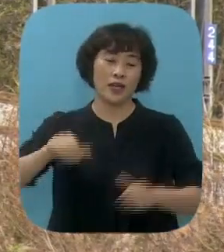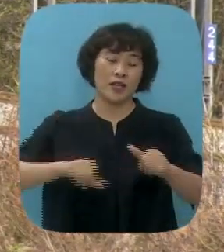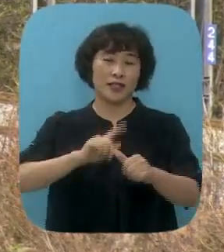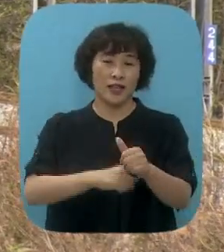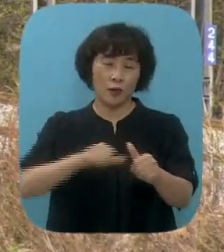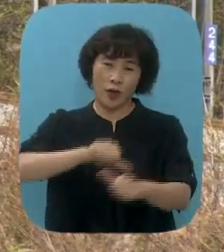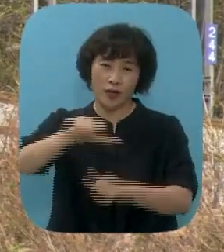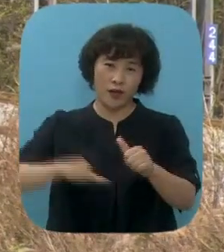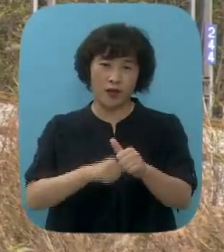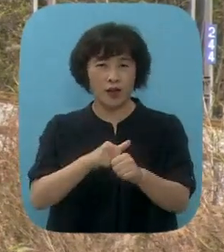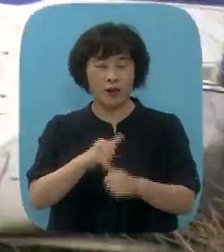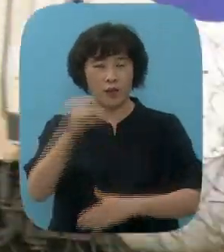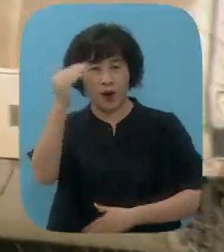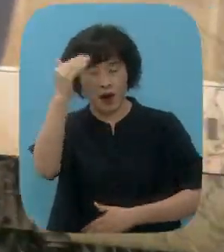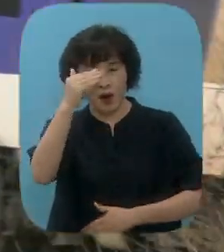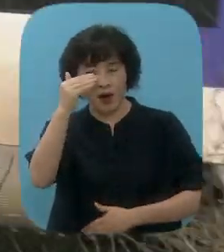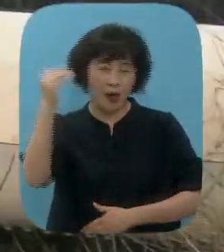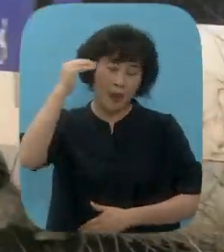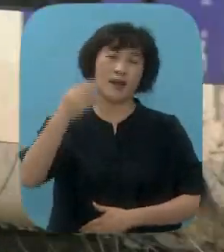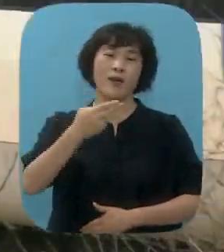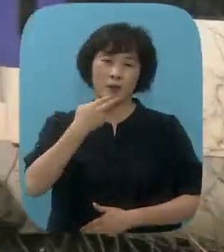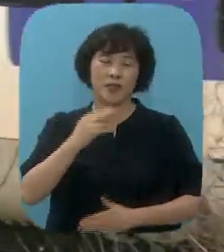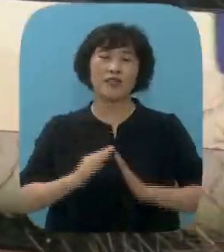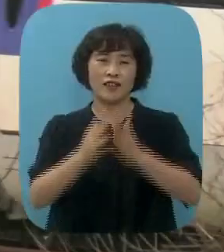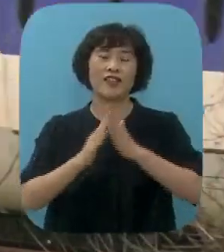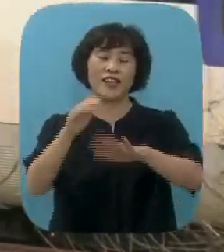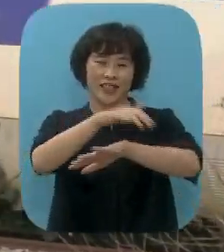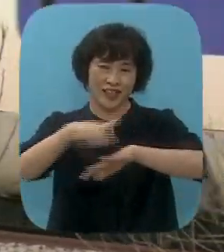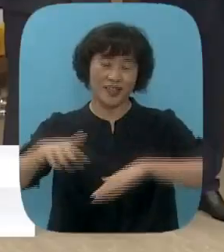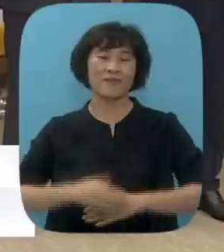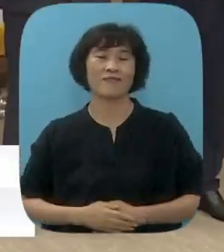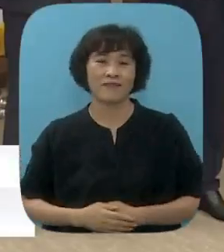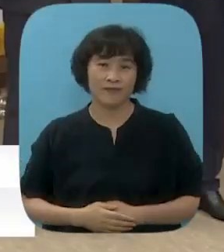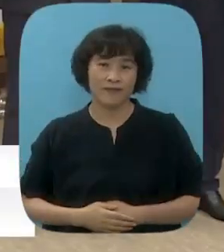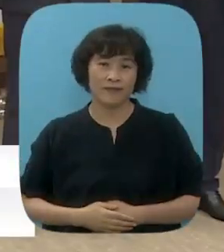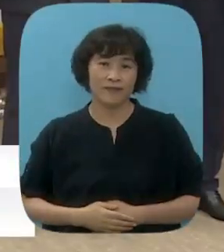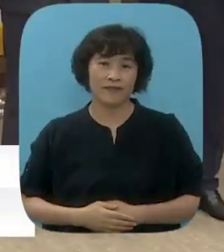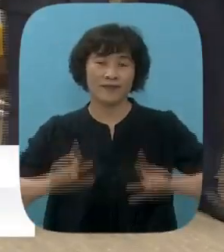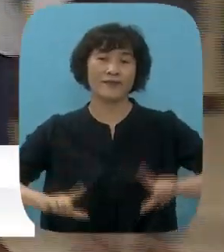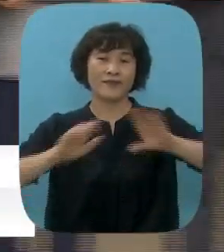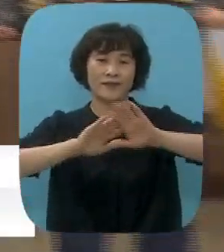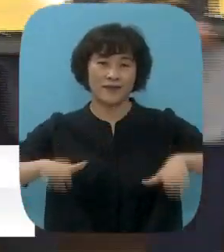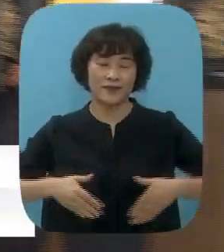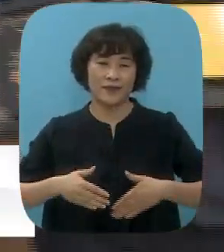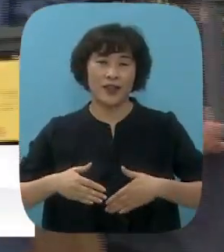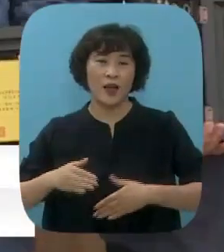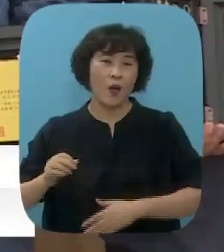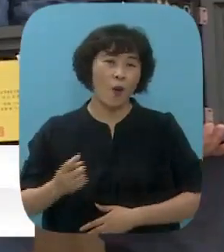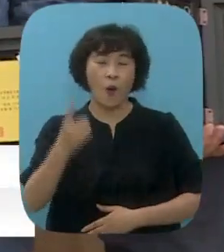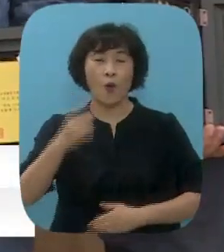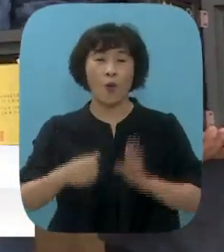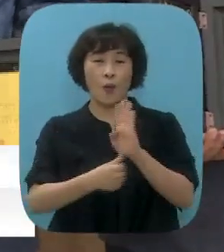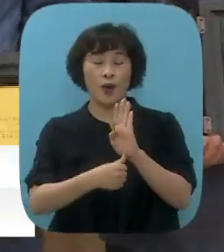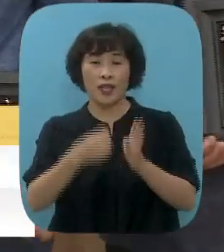자연 경관과 생태 환경에도 영향을 주지 않도록 건설할 예정입니다. 올해의 전남 고품질 브랜드 쌀